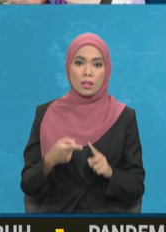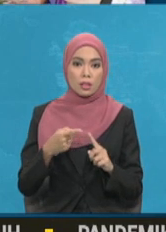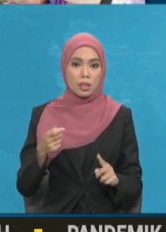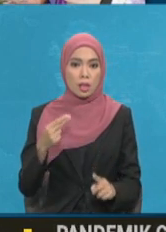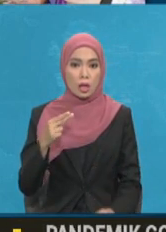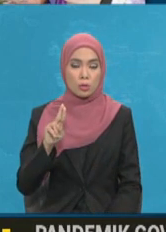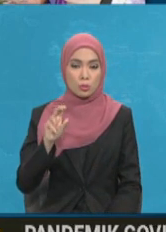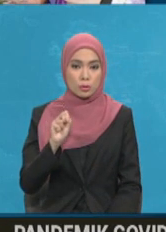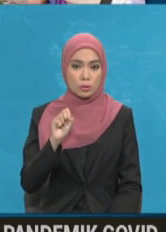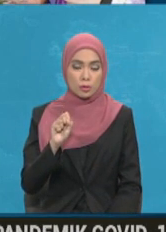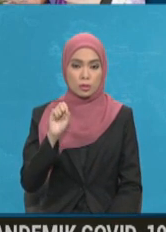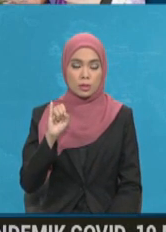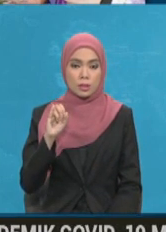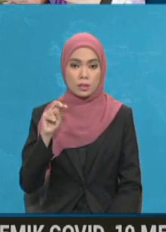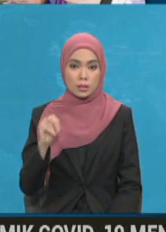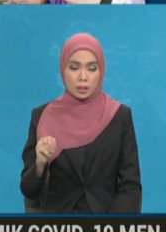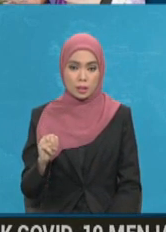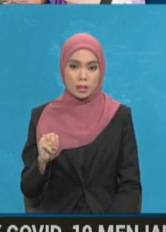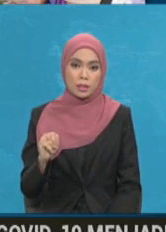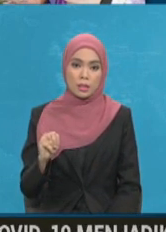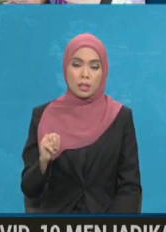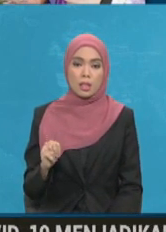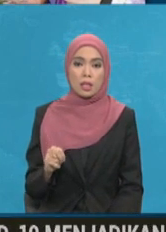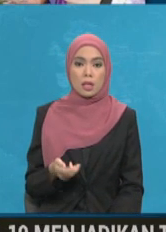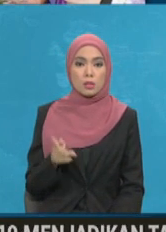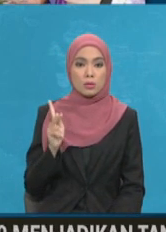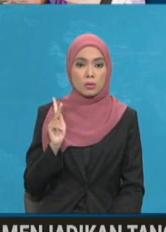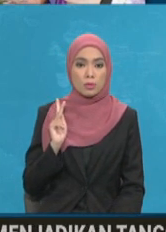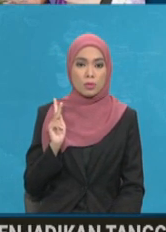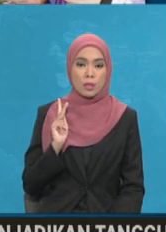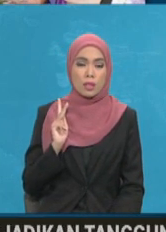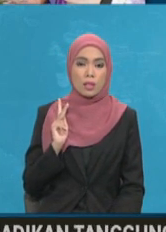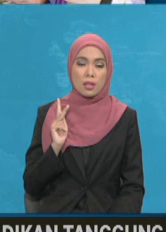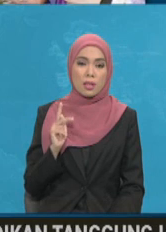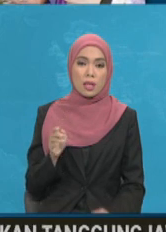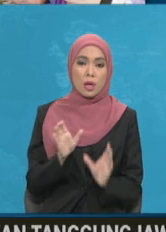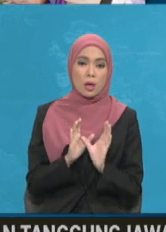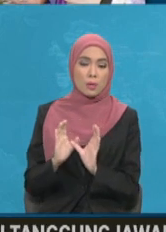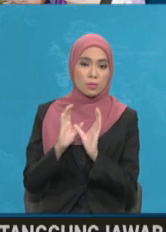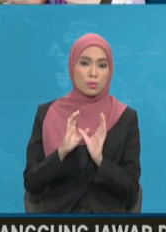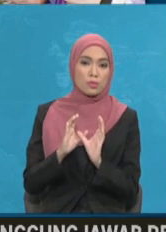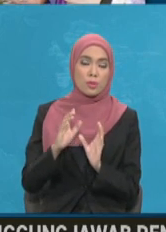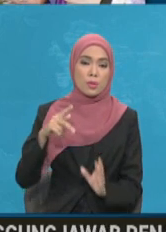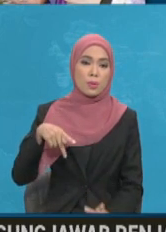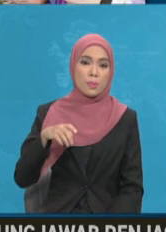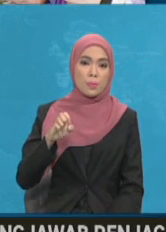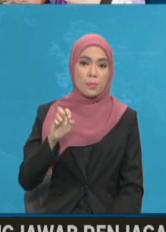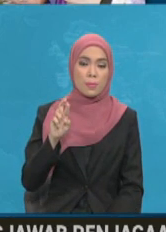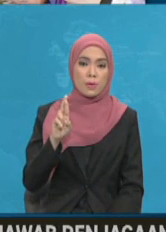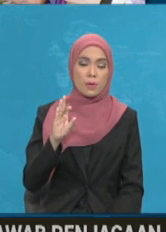Husein dan penyerahan anak Haji Abdurrahman penolong pengarah Sarekat perfect efisien kepada Awang Haji